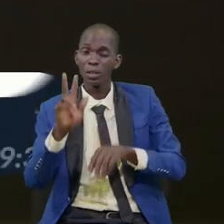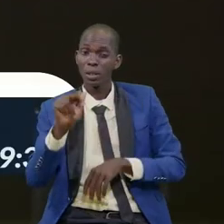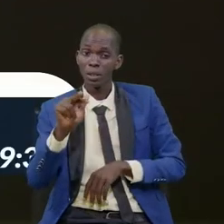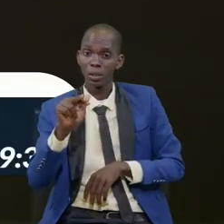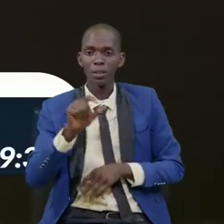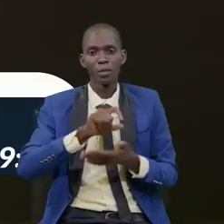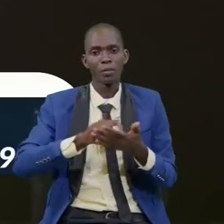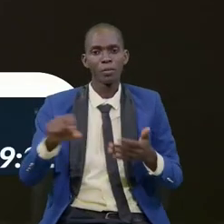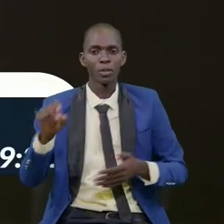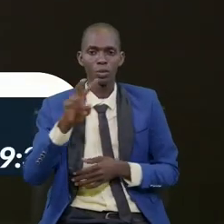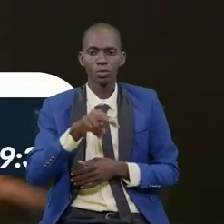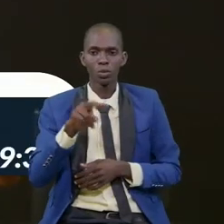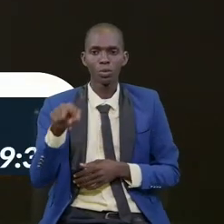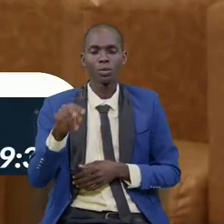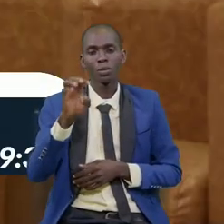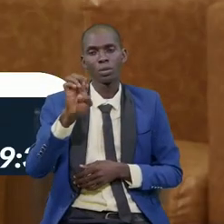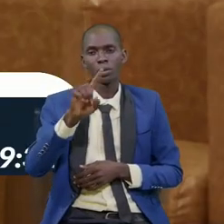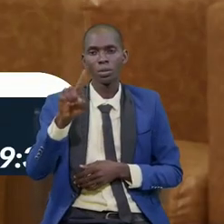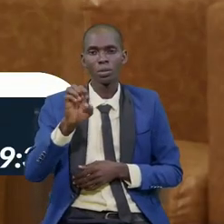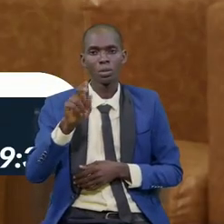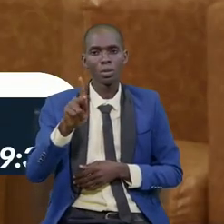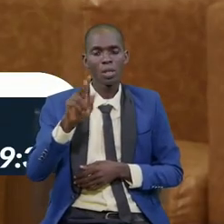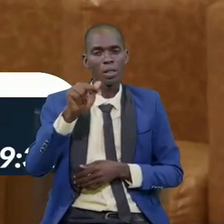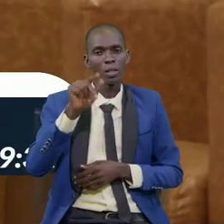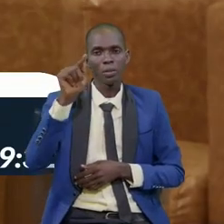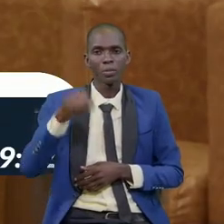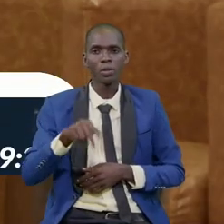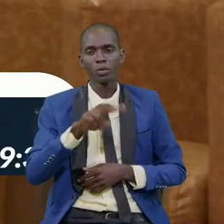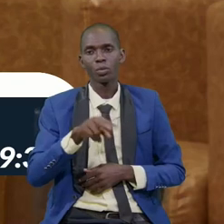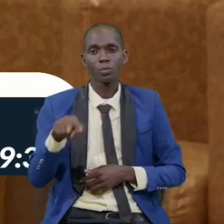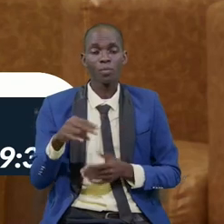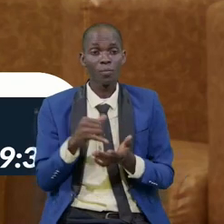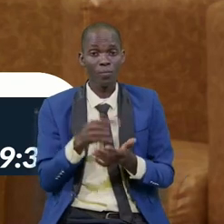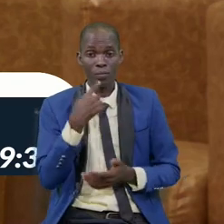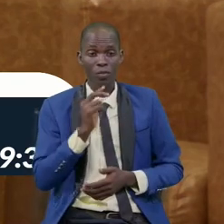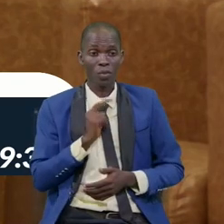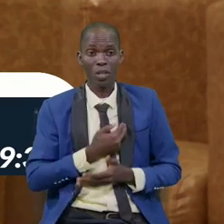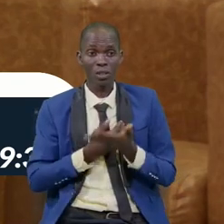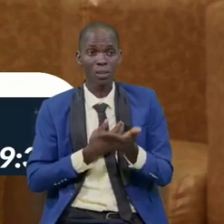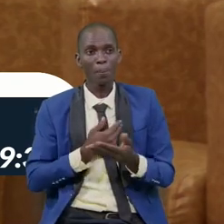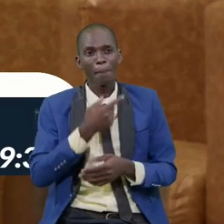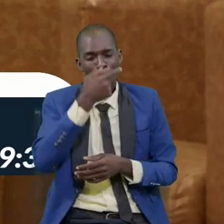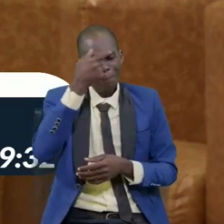Ézéchiel 13, verset 22, qui nous dit,